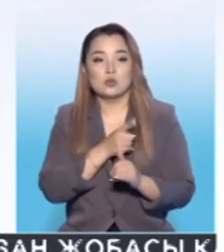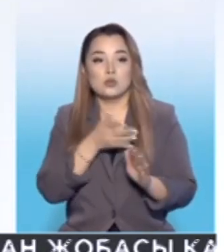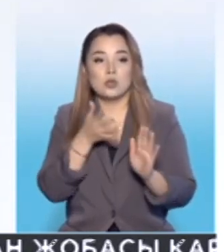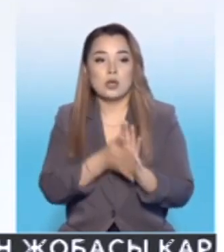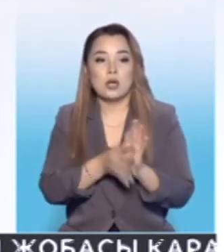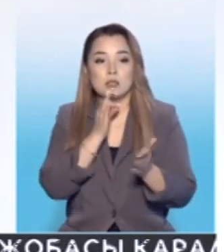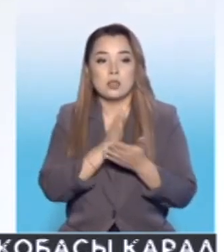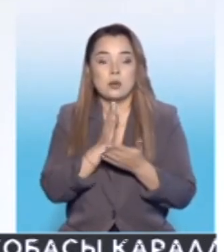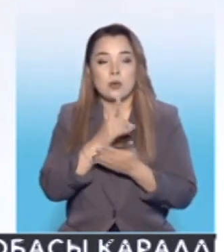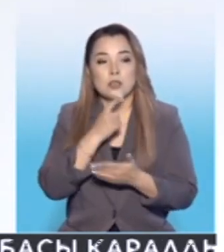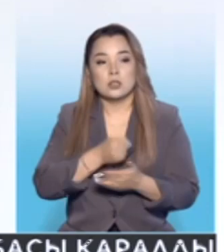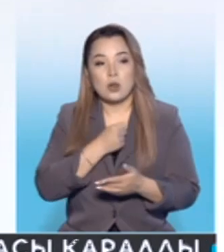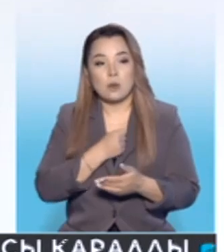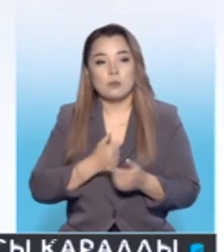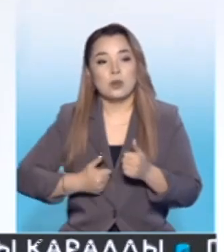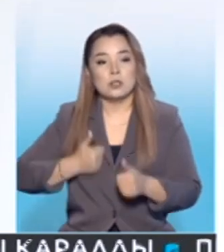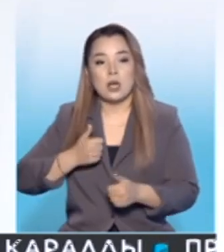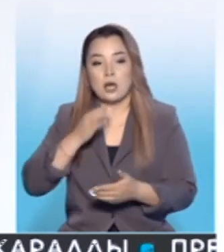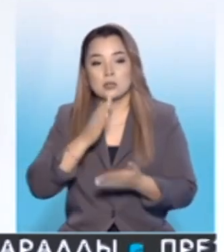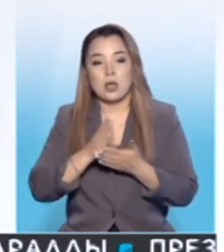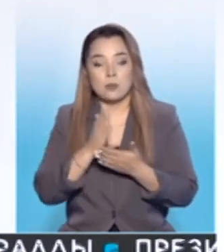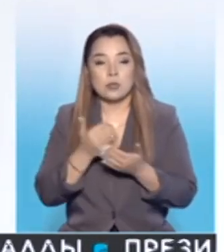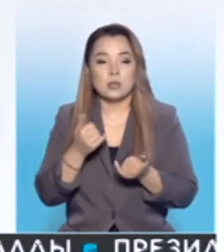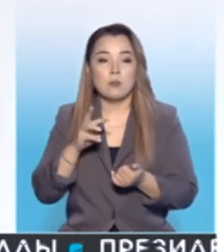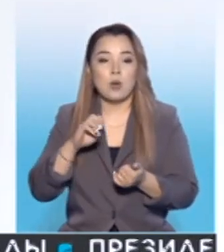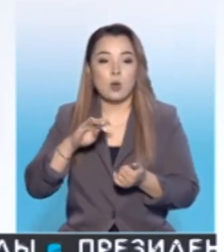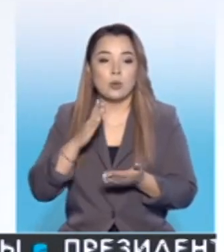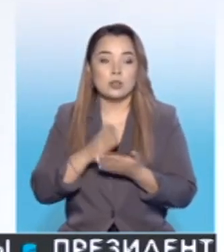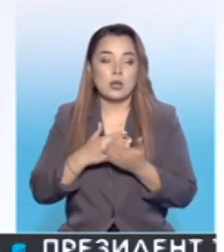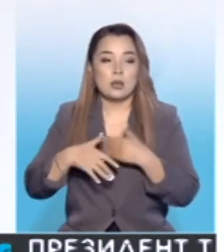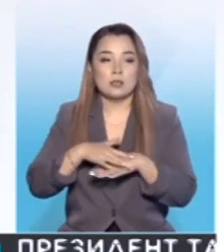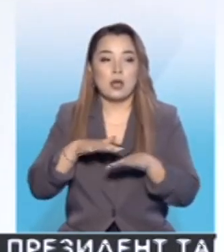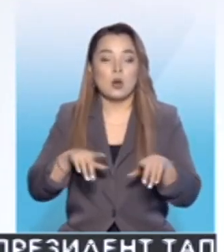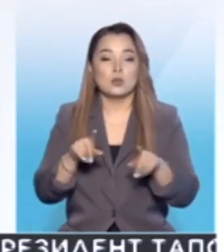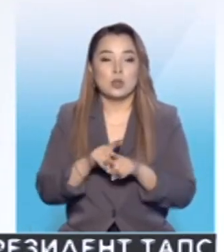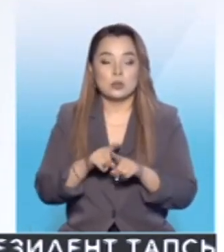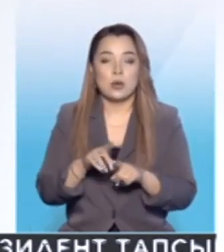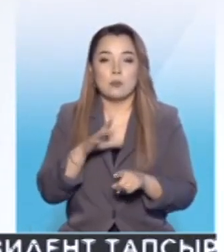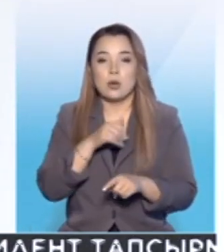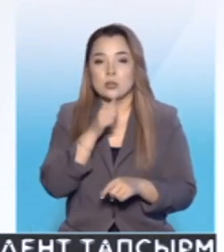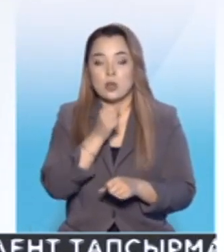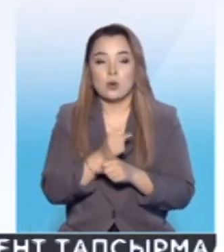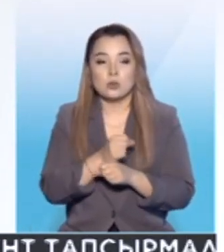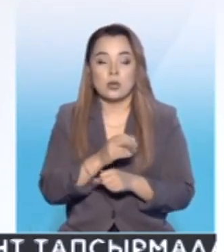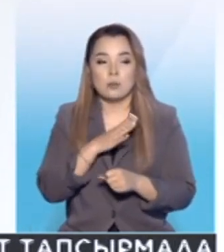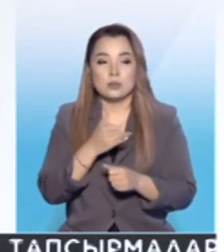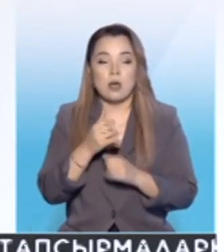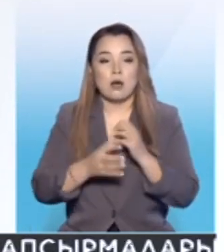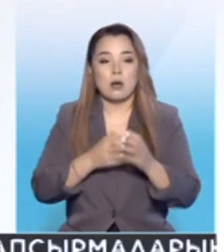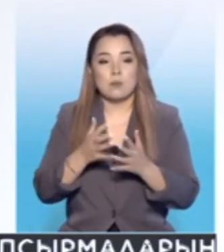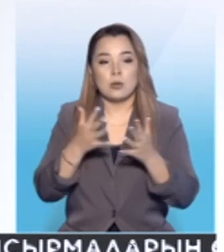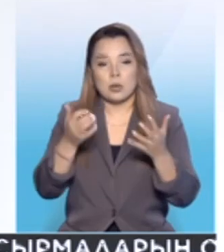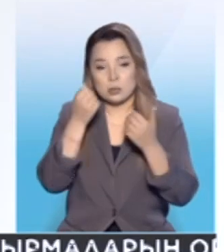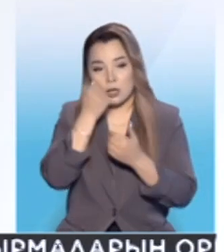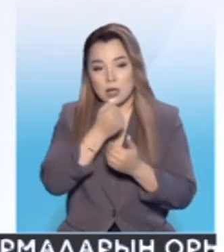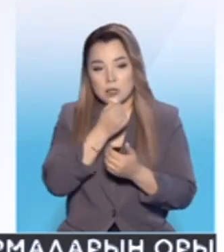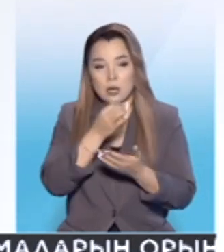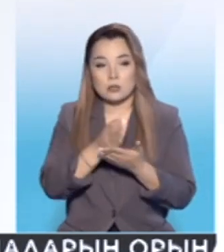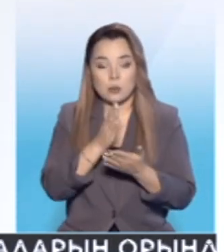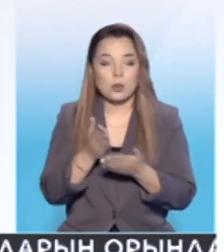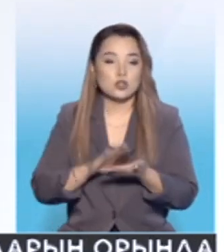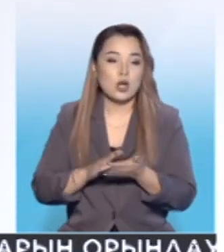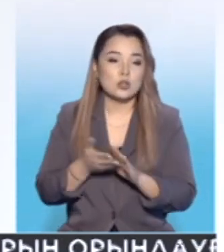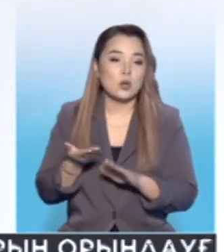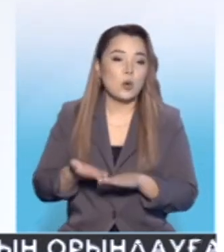жатқан жауынгерлерімді мақтан тұтамын. Және де Мариуполь гарнизонына зор қолдау көрсеткен әлемге алғыс айтамын. Жағдай өте